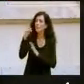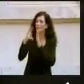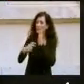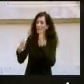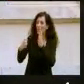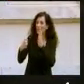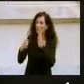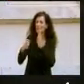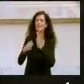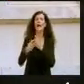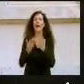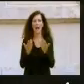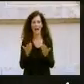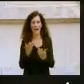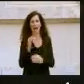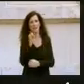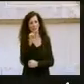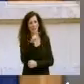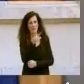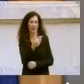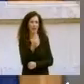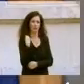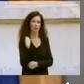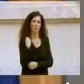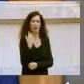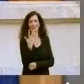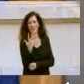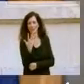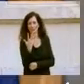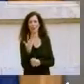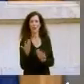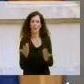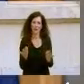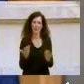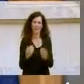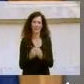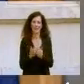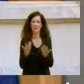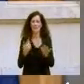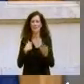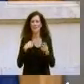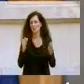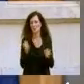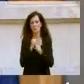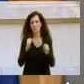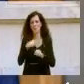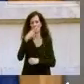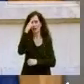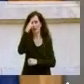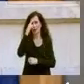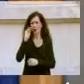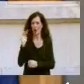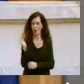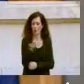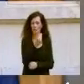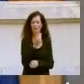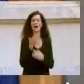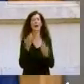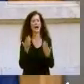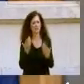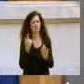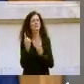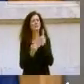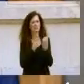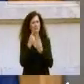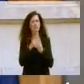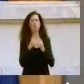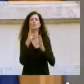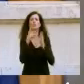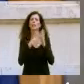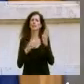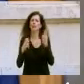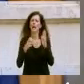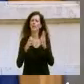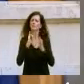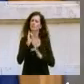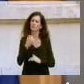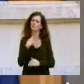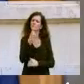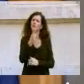sile ha fatto cinque domande era impossibile ricordarle tutte per quanto riguarda sulle tasse ho parlato di riforma